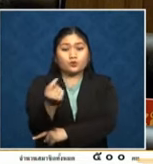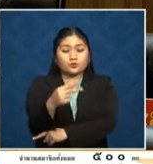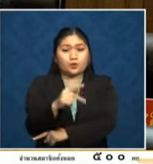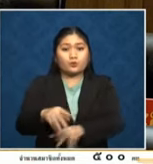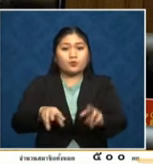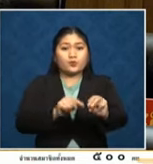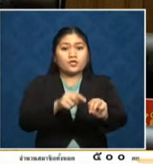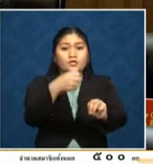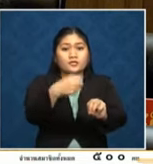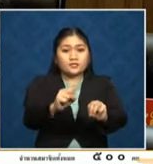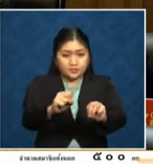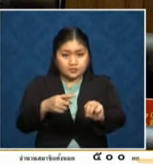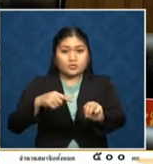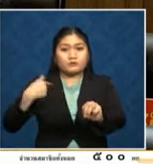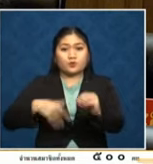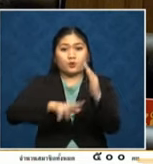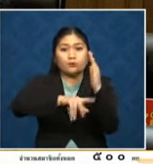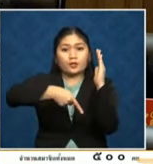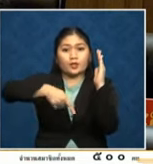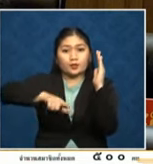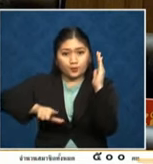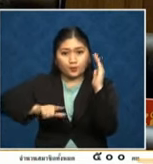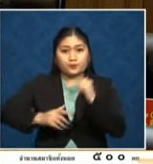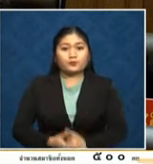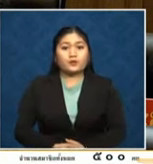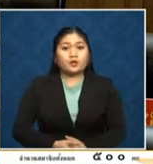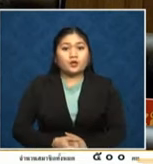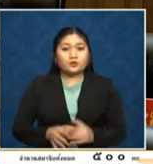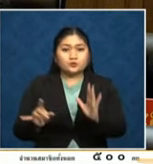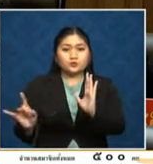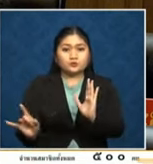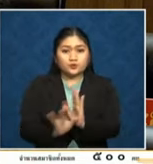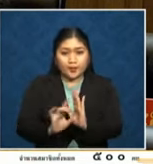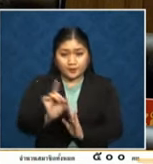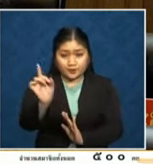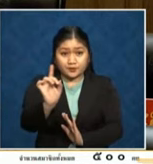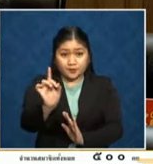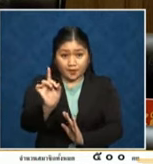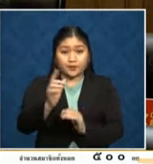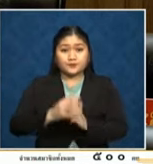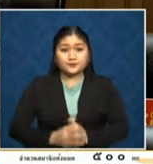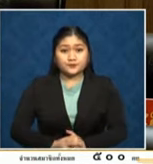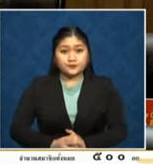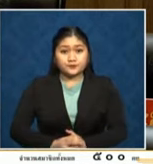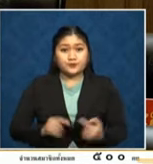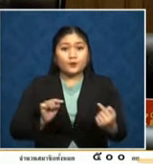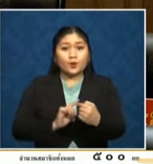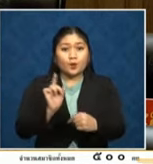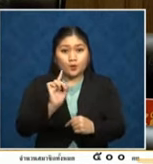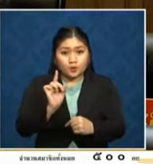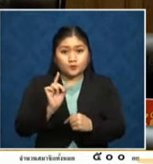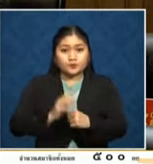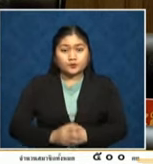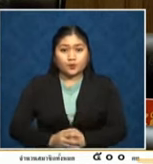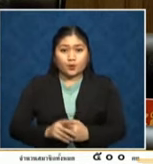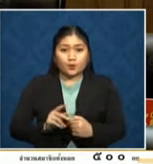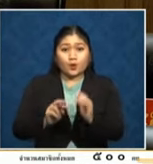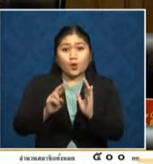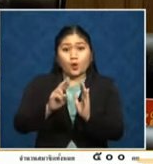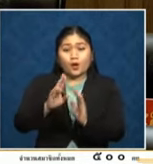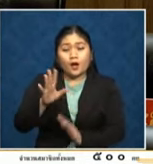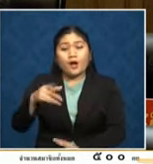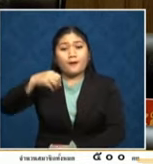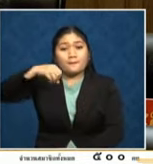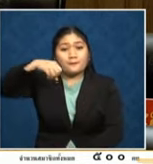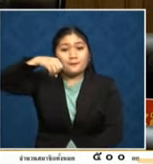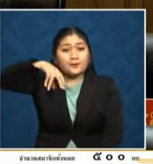ลนาโหนดอำเภอเมืองจังหวัดพัทลุงพื้นที่สุดท้ายนะคะก็คือเป็นพื้นที่ระบบประปาหมู่บ้